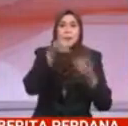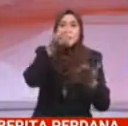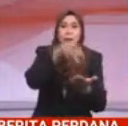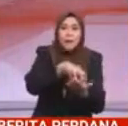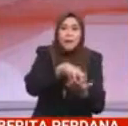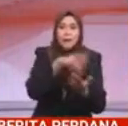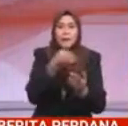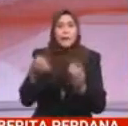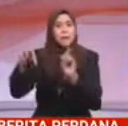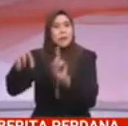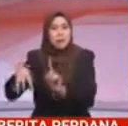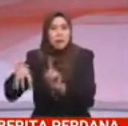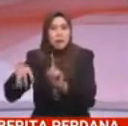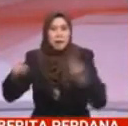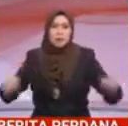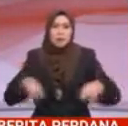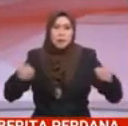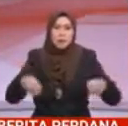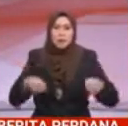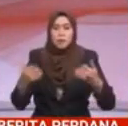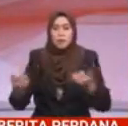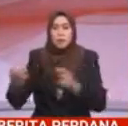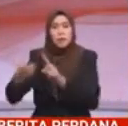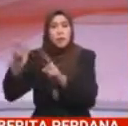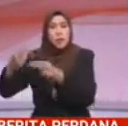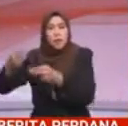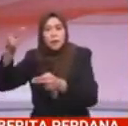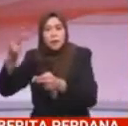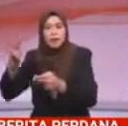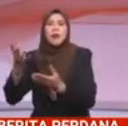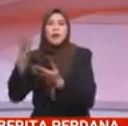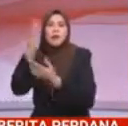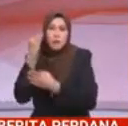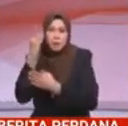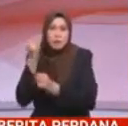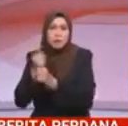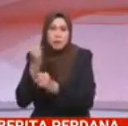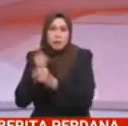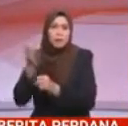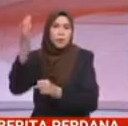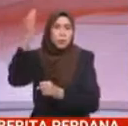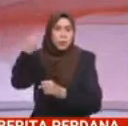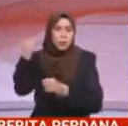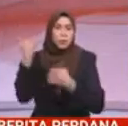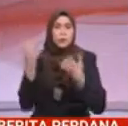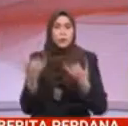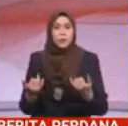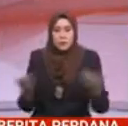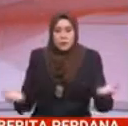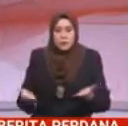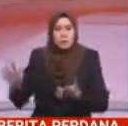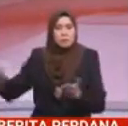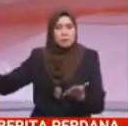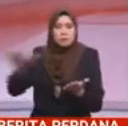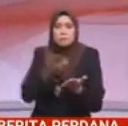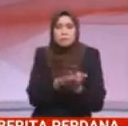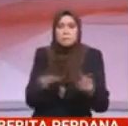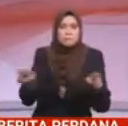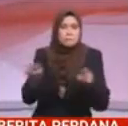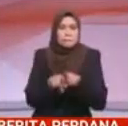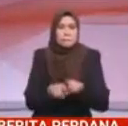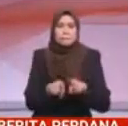Yang saya bawa, yang kami bawa pada hotel, pengalaman kami dekat hotel dulu. Apa yang kami buat, sini kami buat juga.